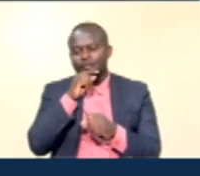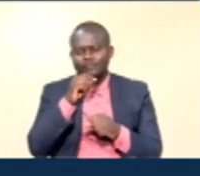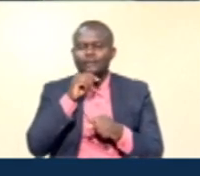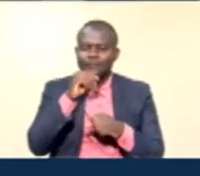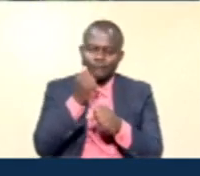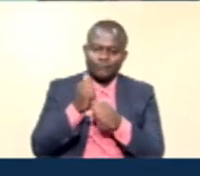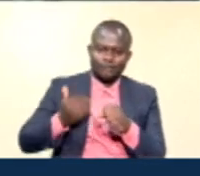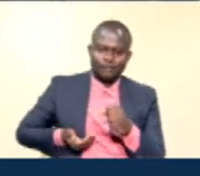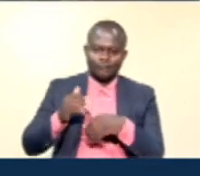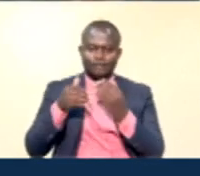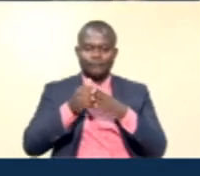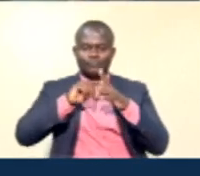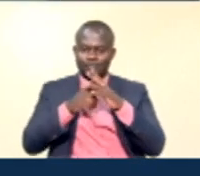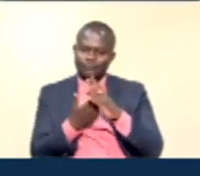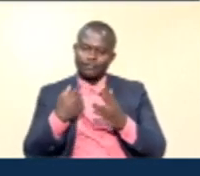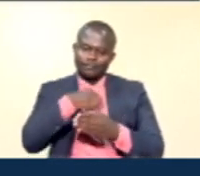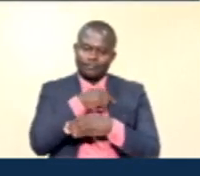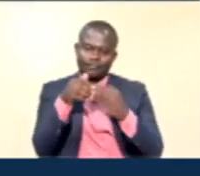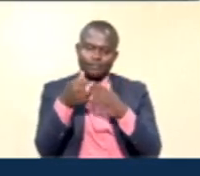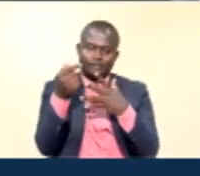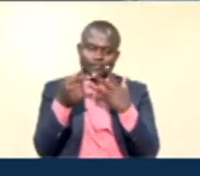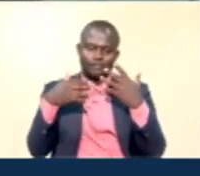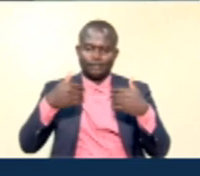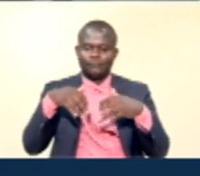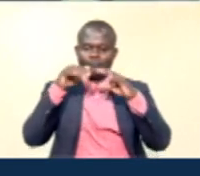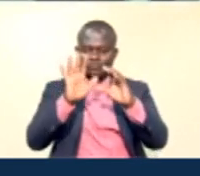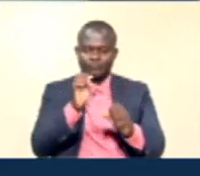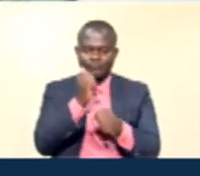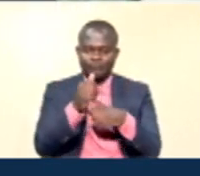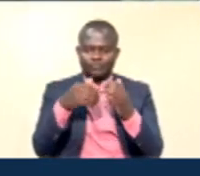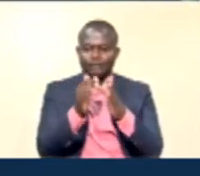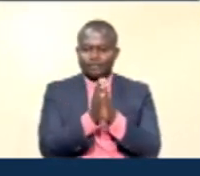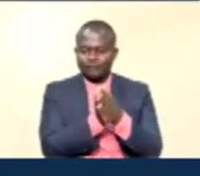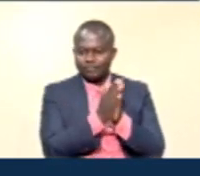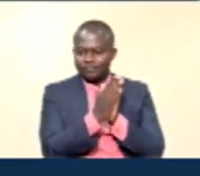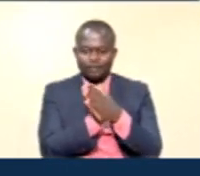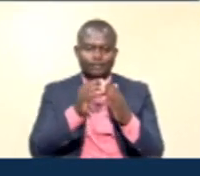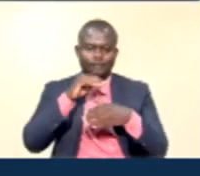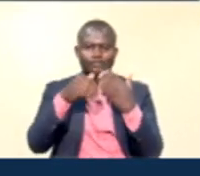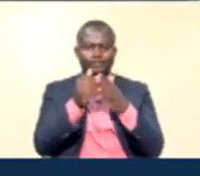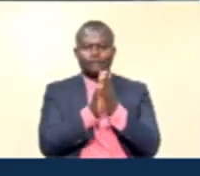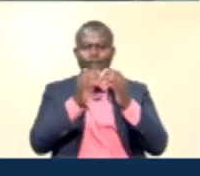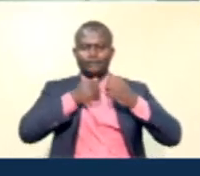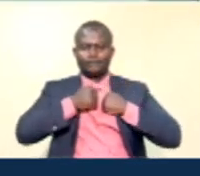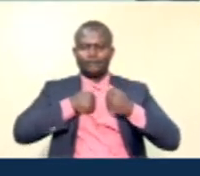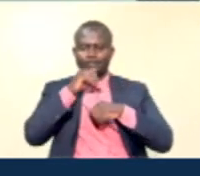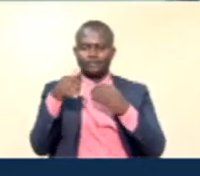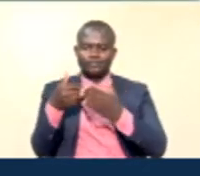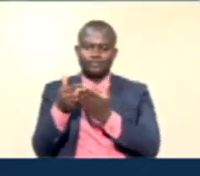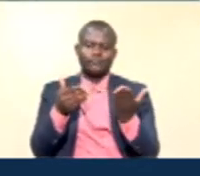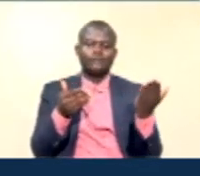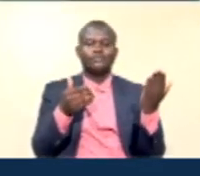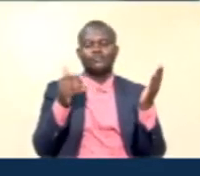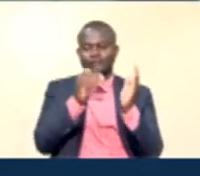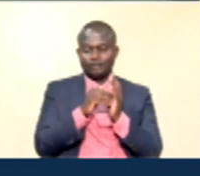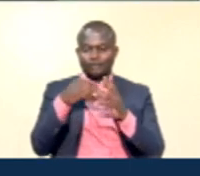akazi twero kuba yaratangiye iyo ni history yakoze ni amateka mu mateka nyarwanda